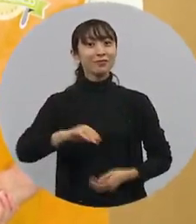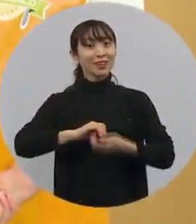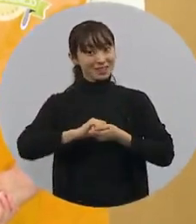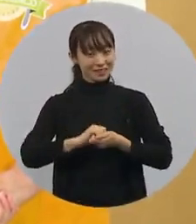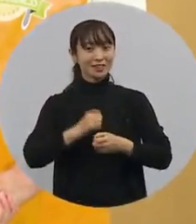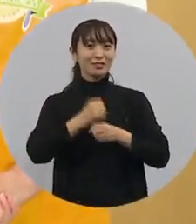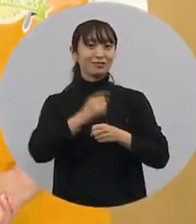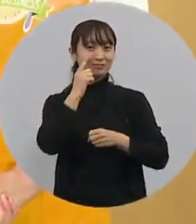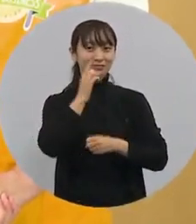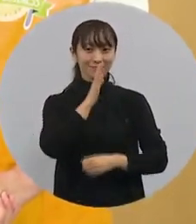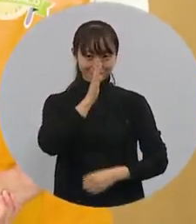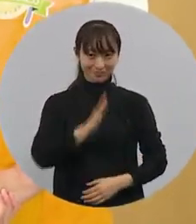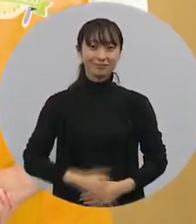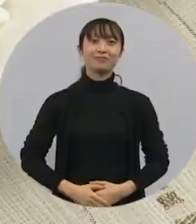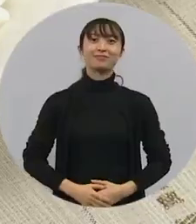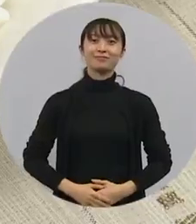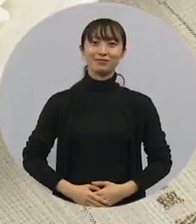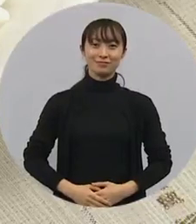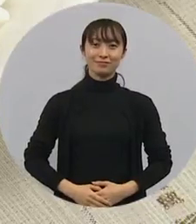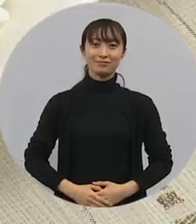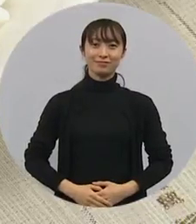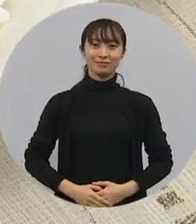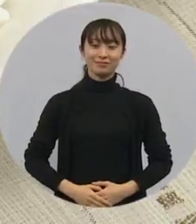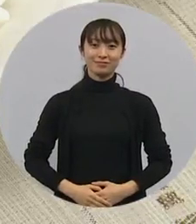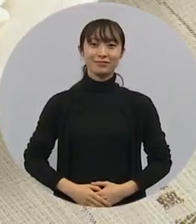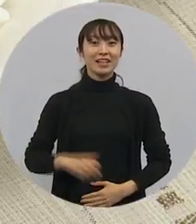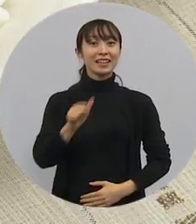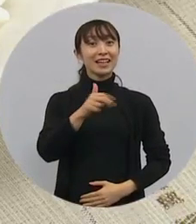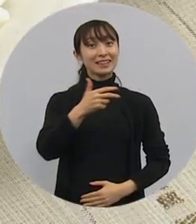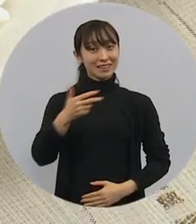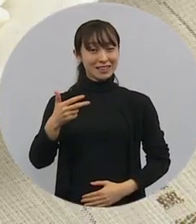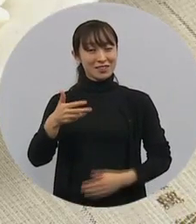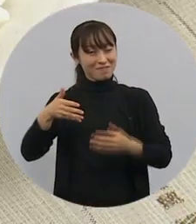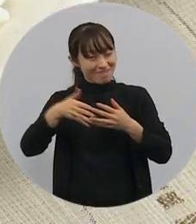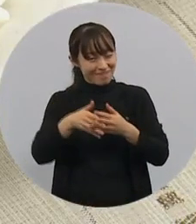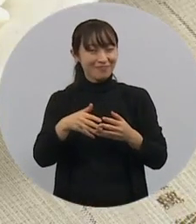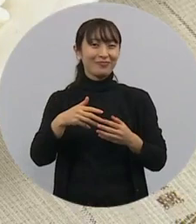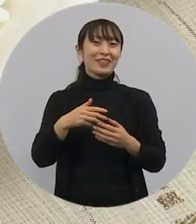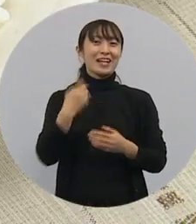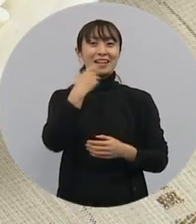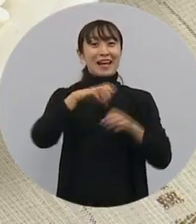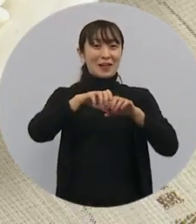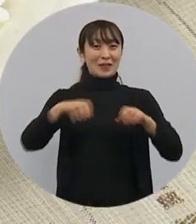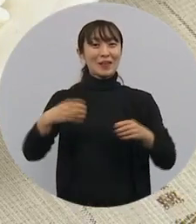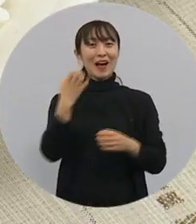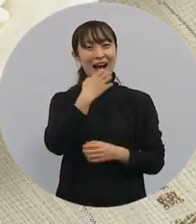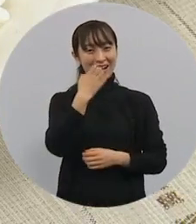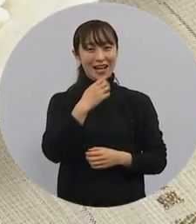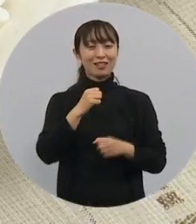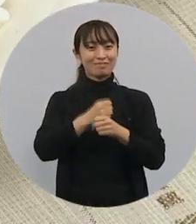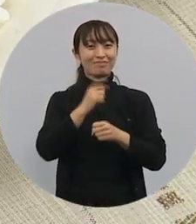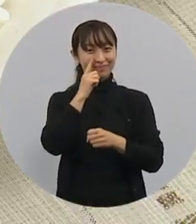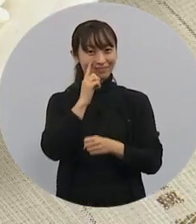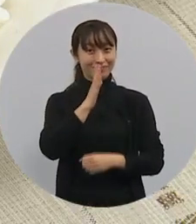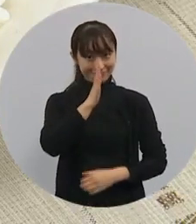ひ作ってみてください。 出汁が染み込んだ大根のカレー、お試しください。